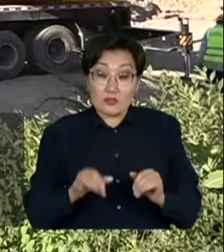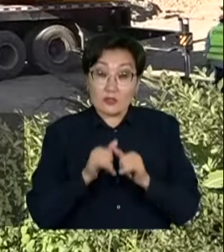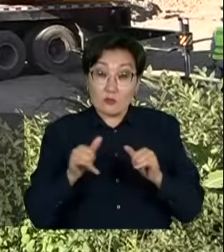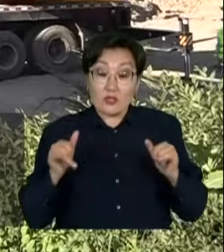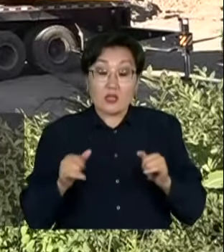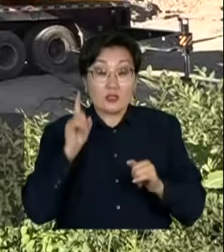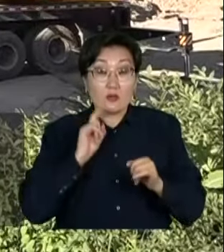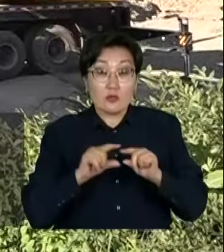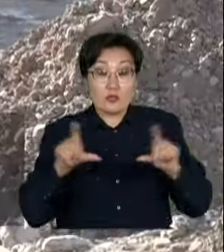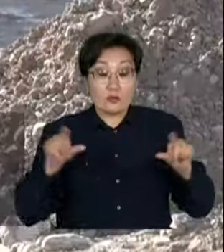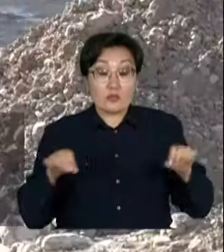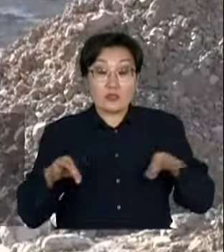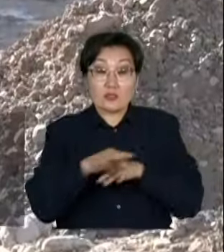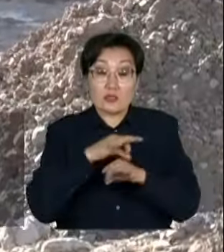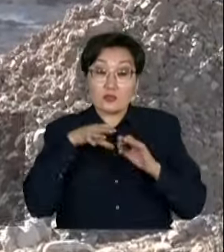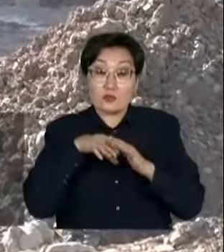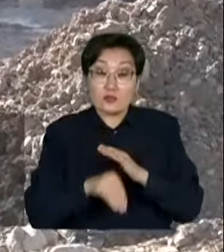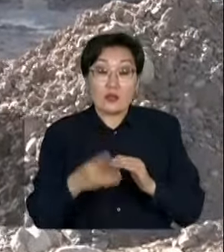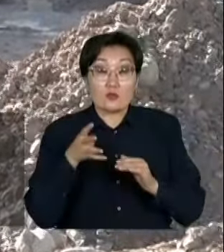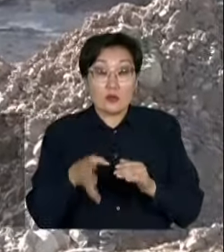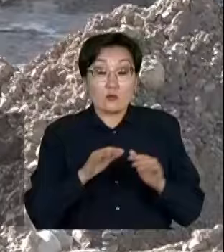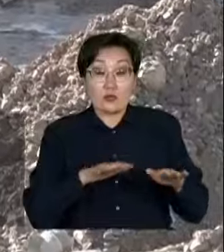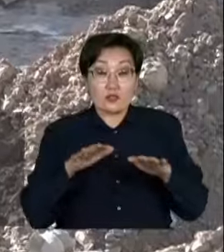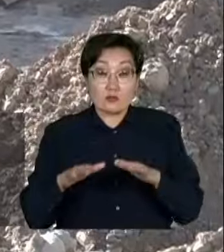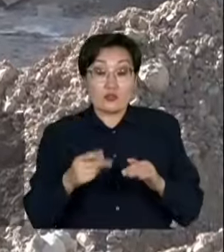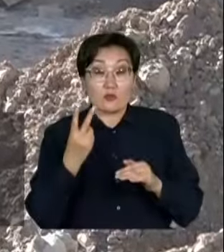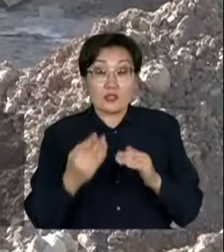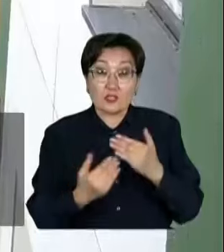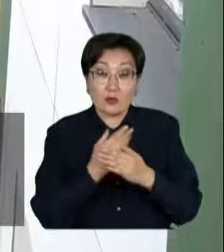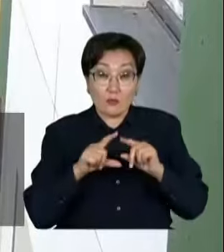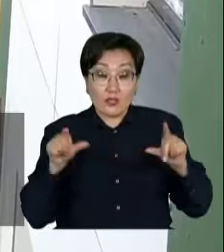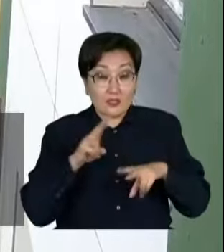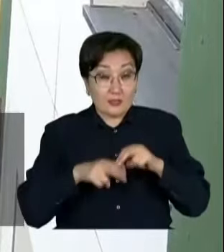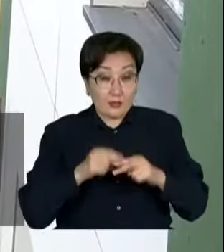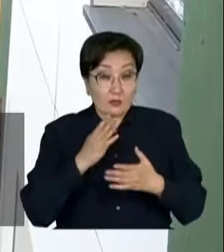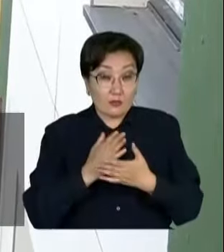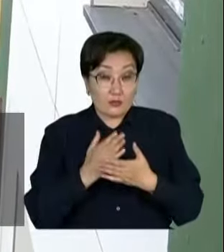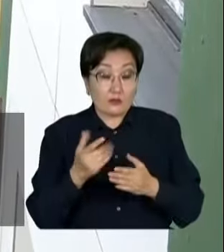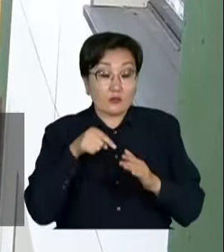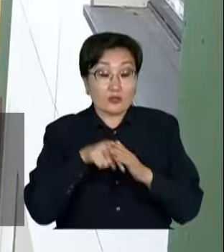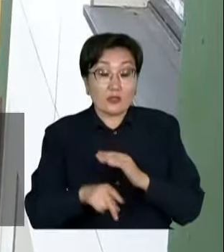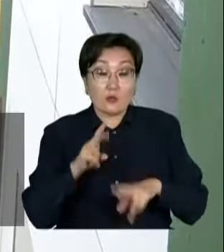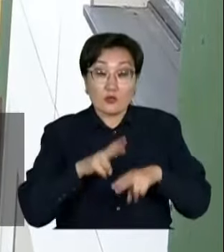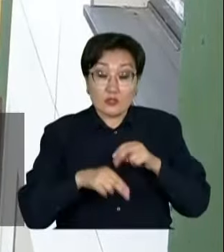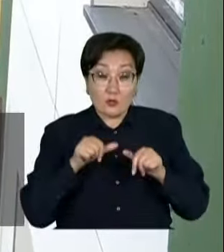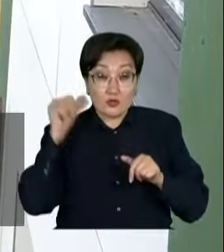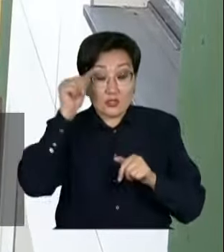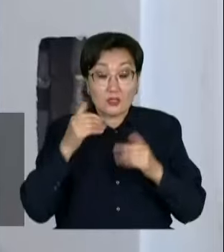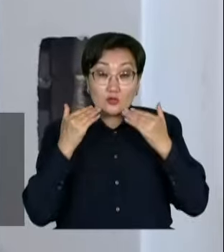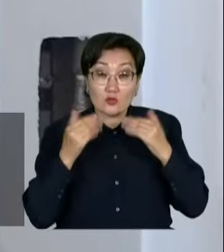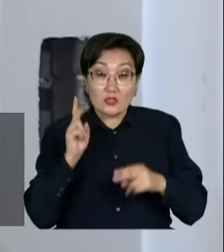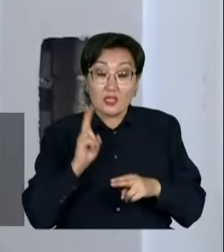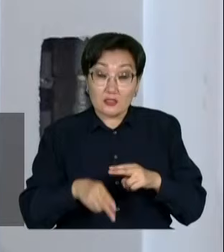үшін жайлы мектеп ұлттық жобасы аясында 4,000 орындық 2 жаңа мектеп салынып жатыр. Олардың бірінде құрылыс осы жылдың соңына